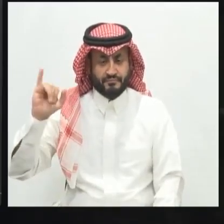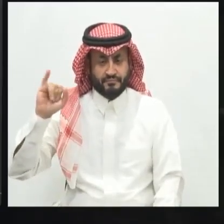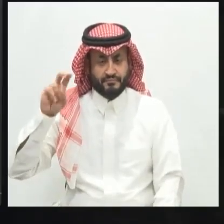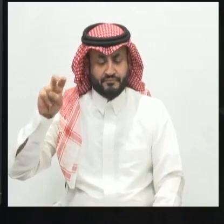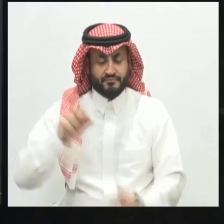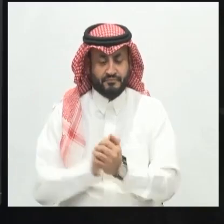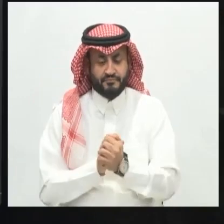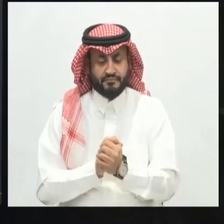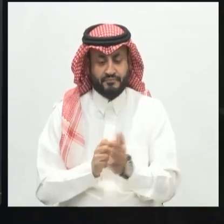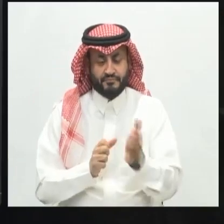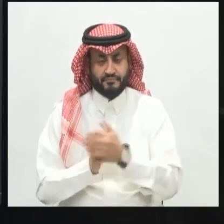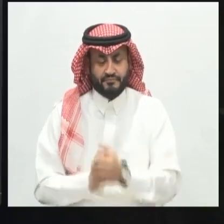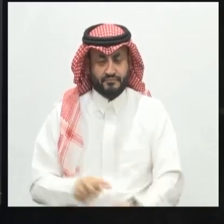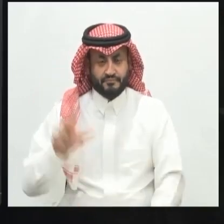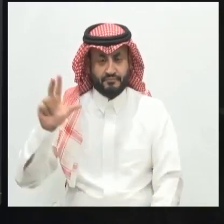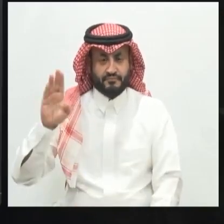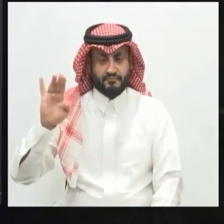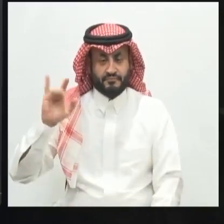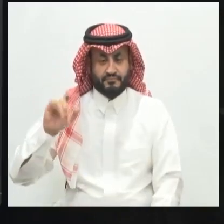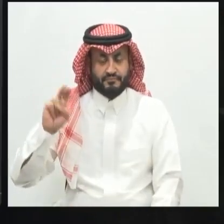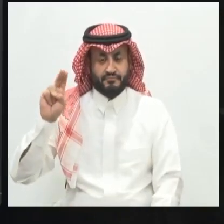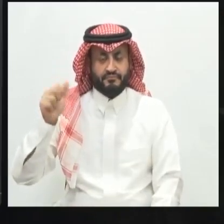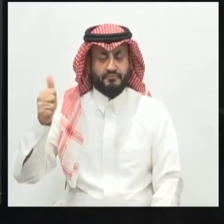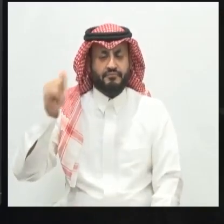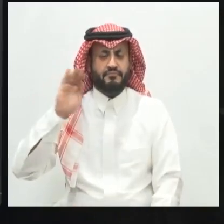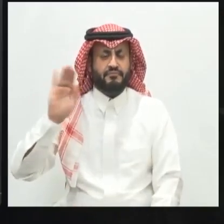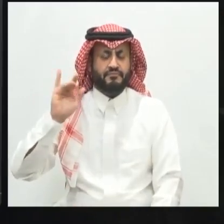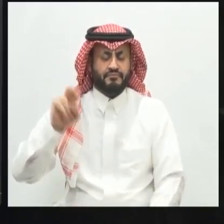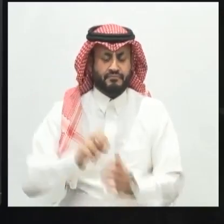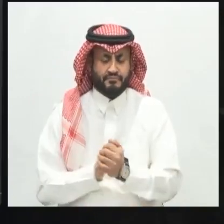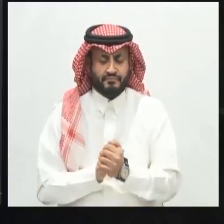ايضا بارك الله فيكم الحذق والظرافه